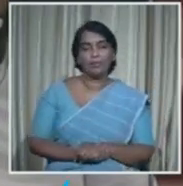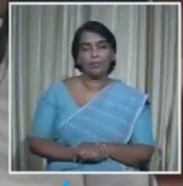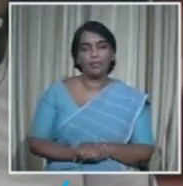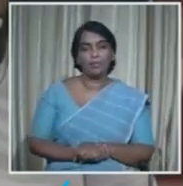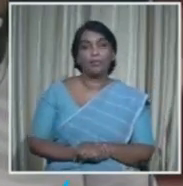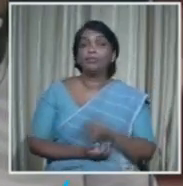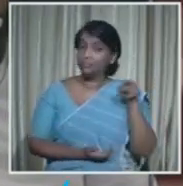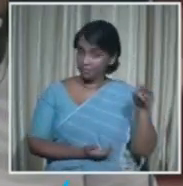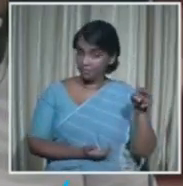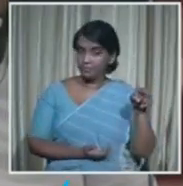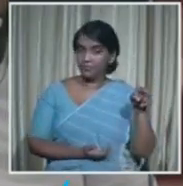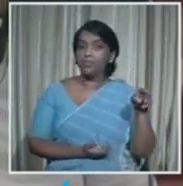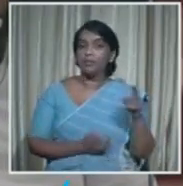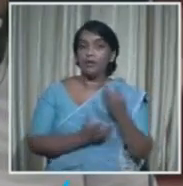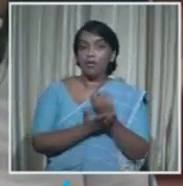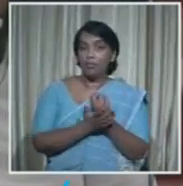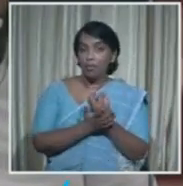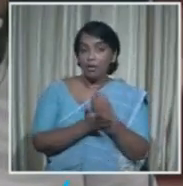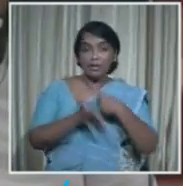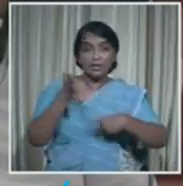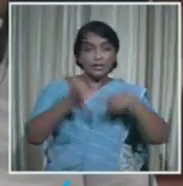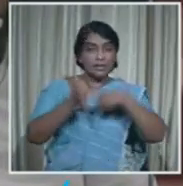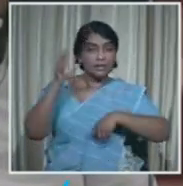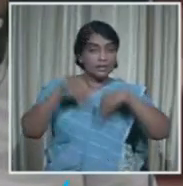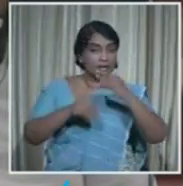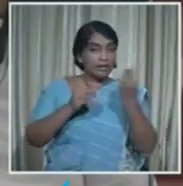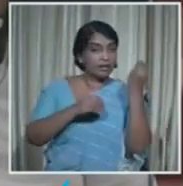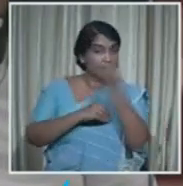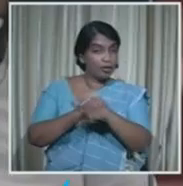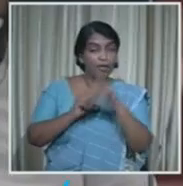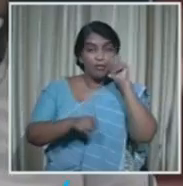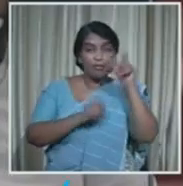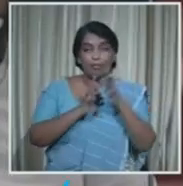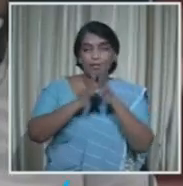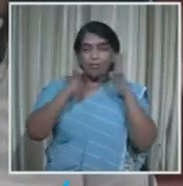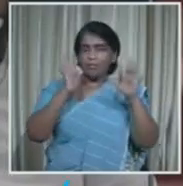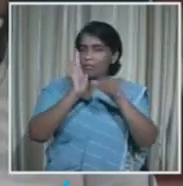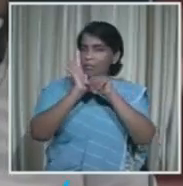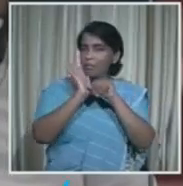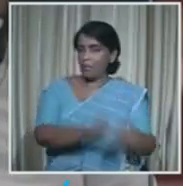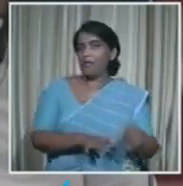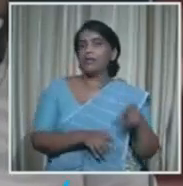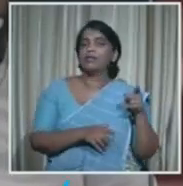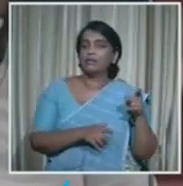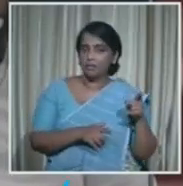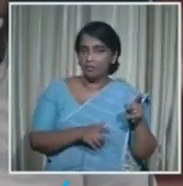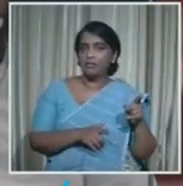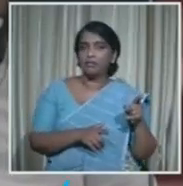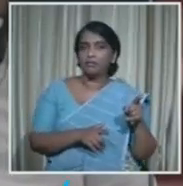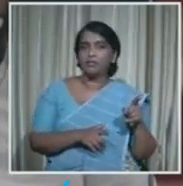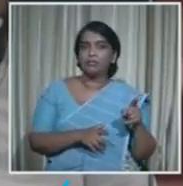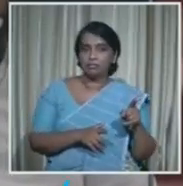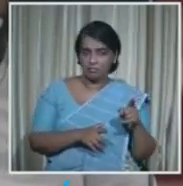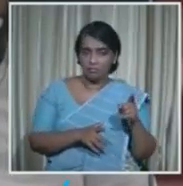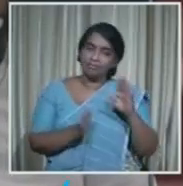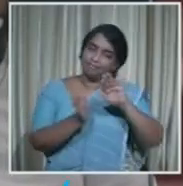ta pohottuwada chande deepu janathawata loku asadharanayak siddha una eka man patthakata